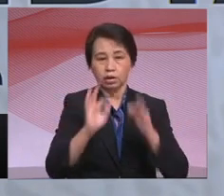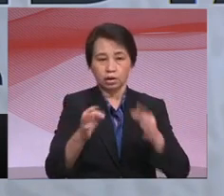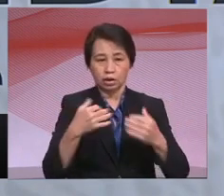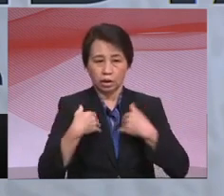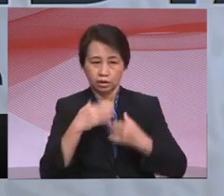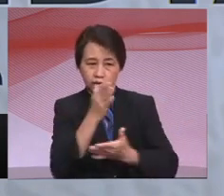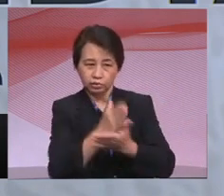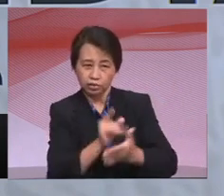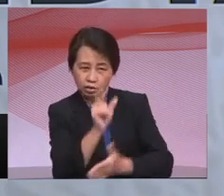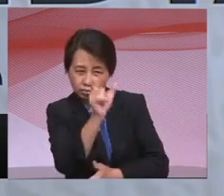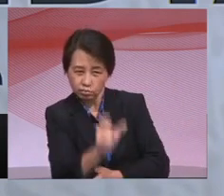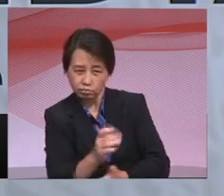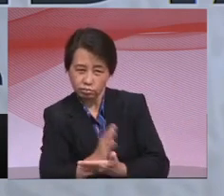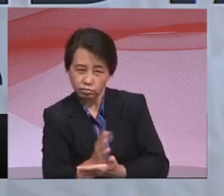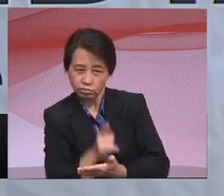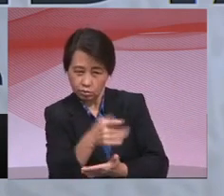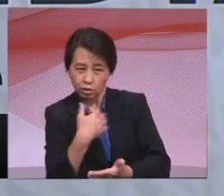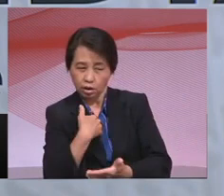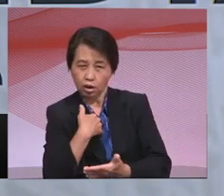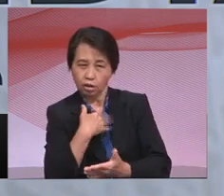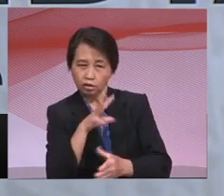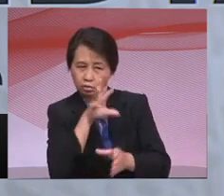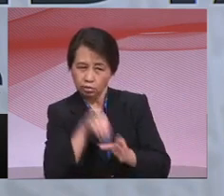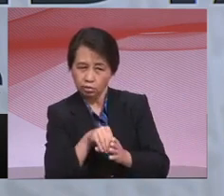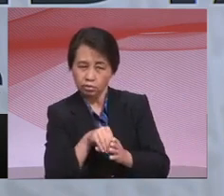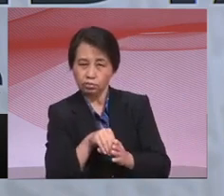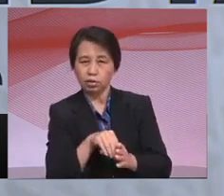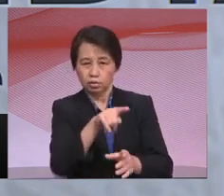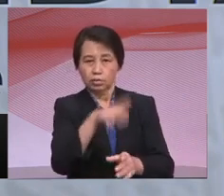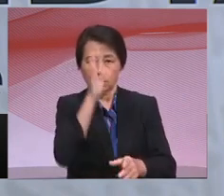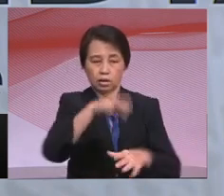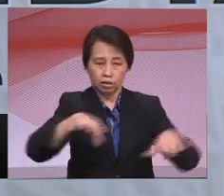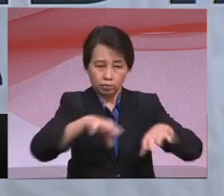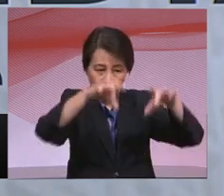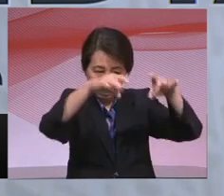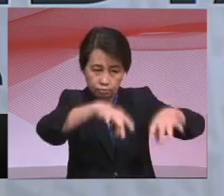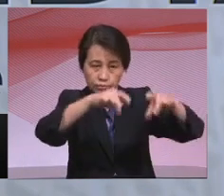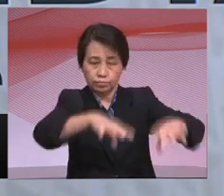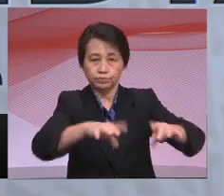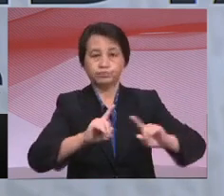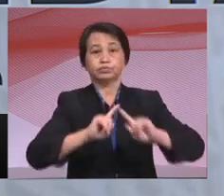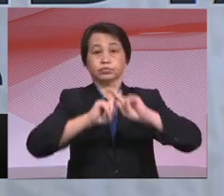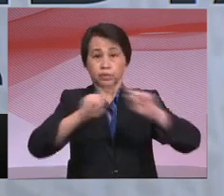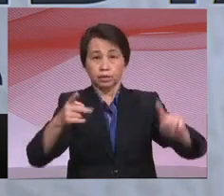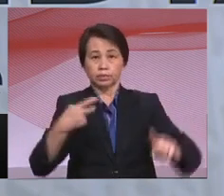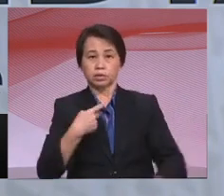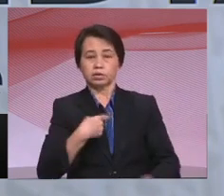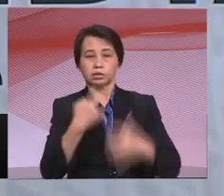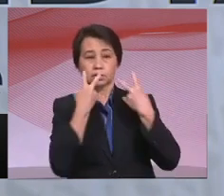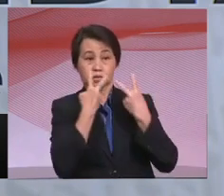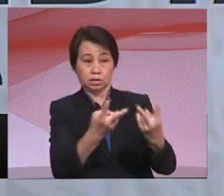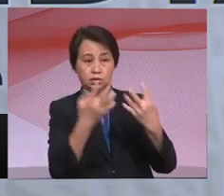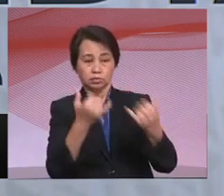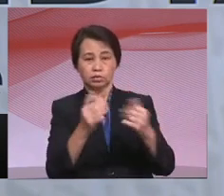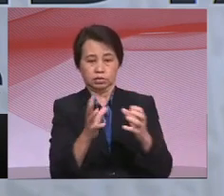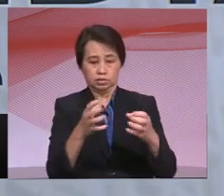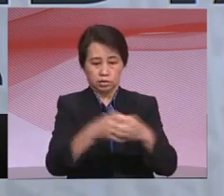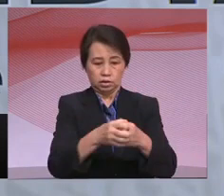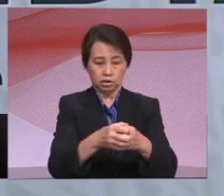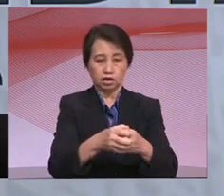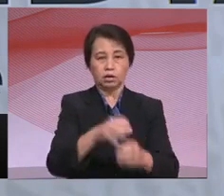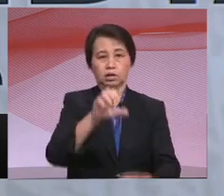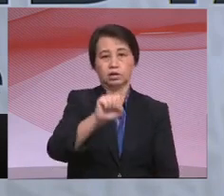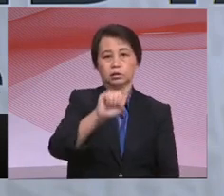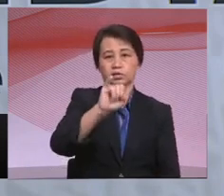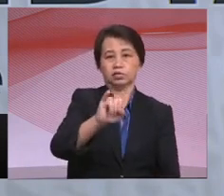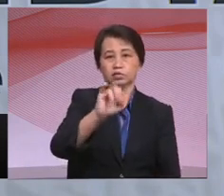disyaki ada terdedah kes tersebut, kita akan melaksanakan saringan. Tapi yang kita lihat sekarang ni kluster PUI Siva